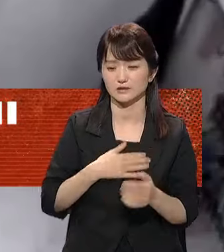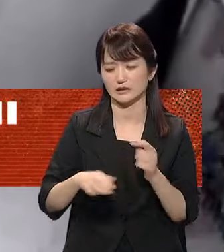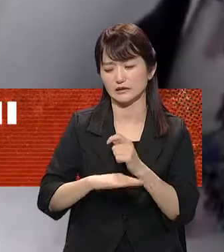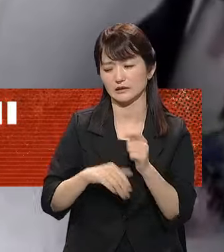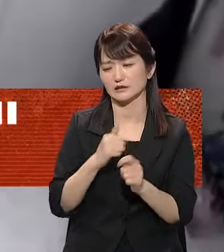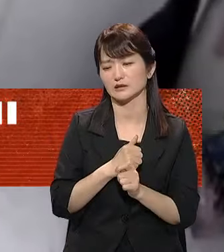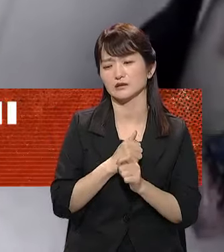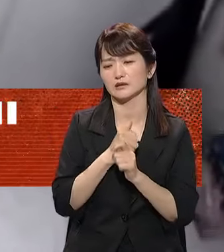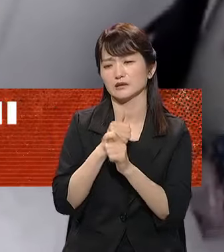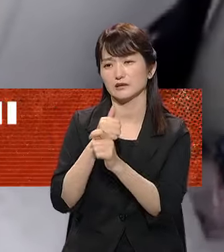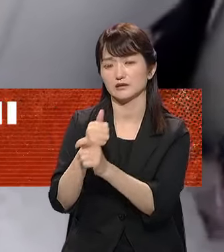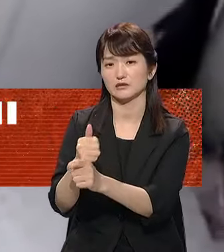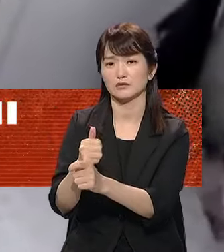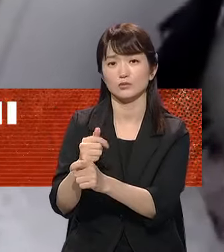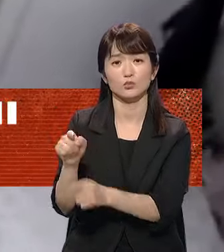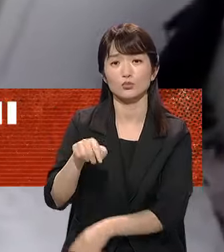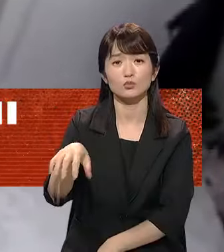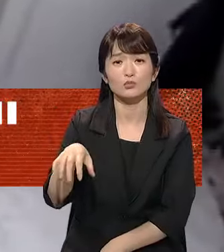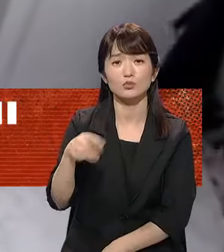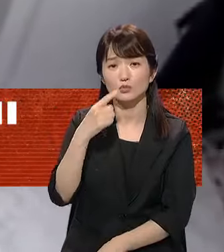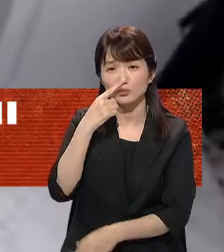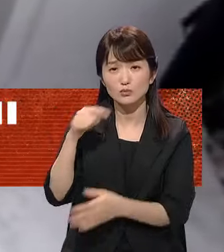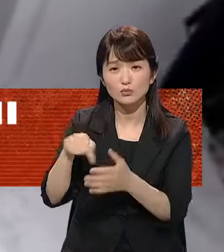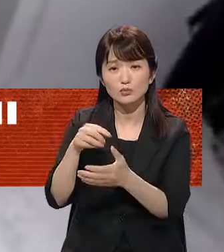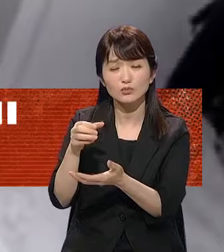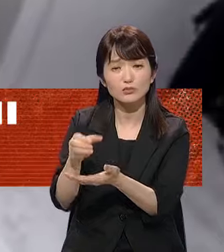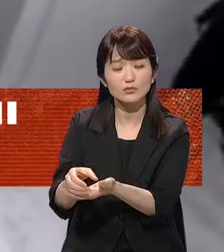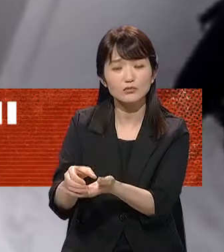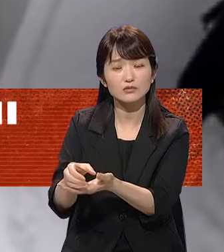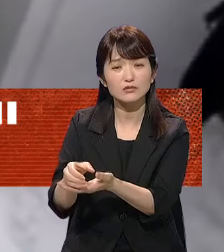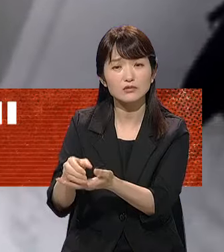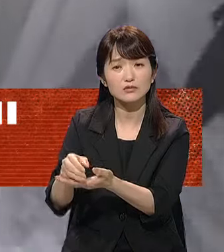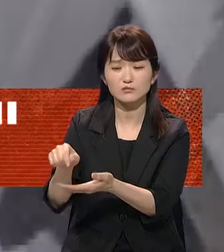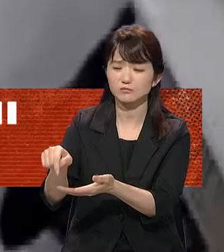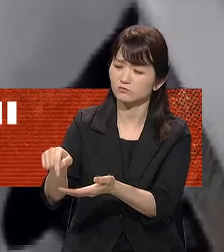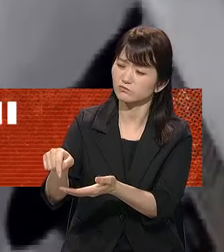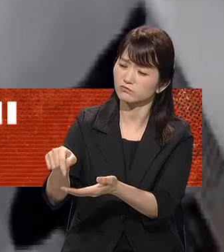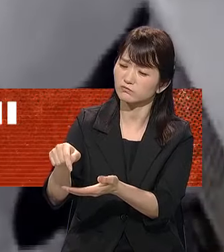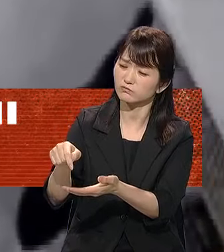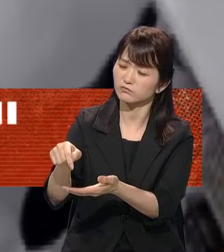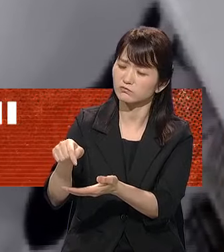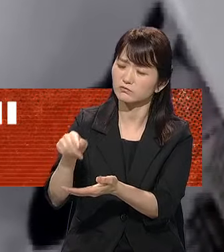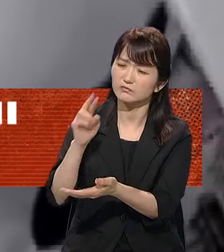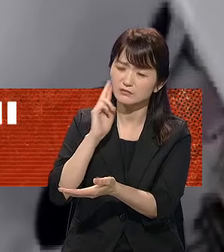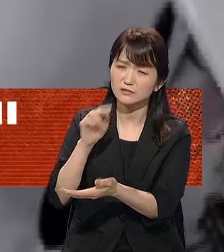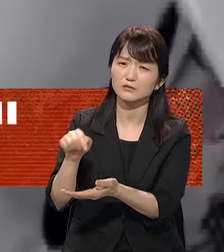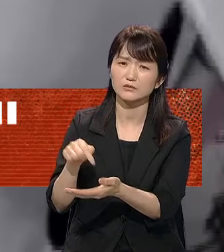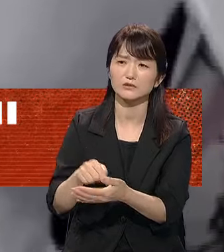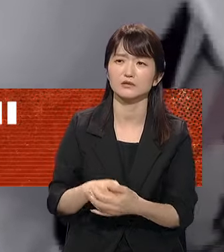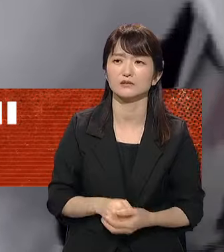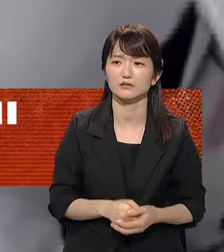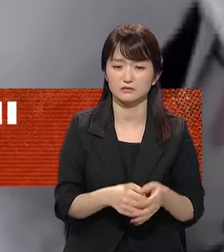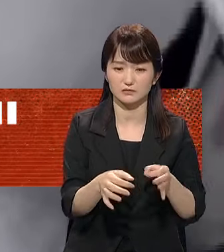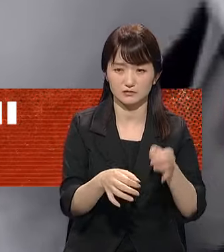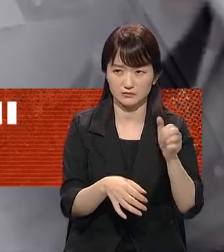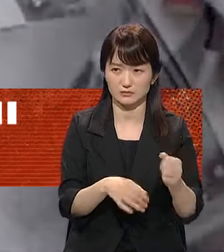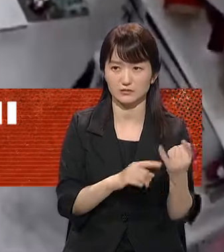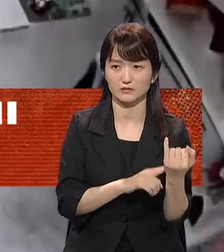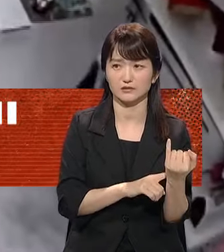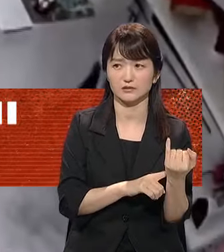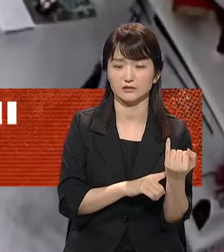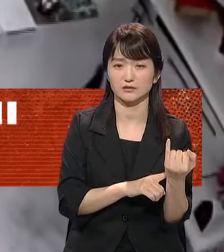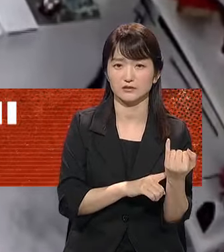가니까 그 거 에다가 커피 하나 갖다 놔 줘라 이거는 좀 너무 무례한 요구 같아요 근데 사장님이 어쨌든 안